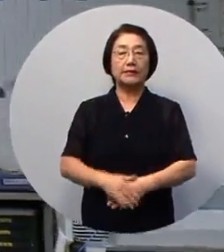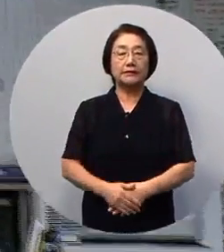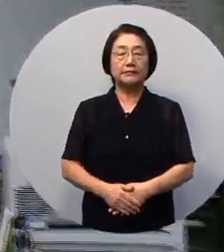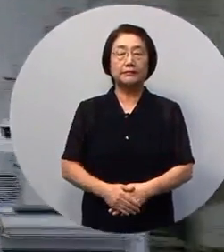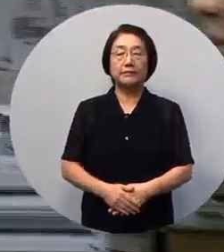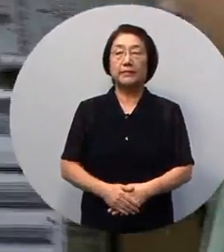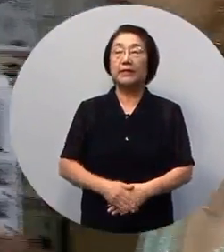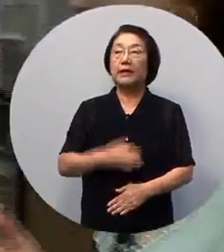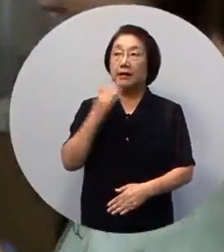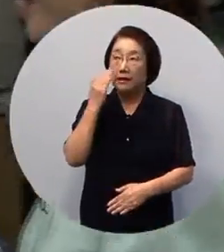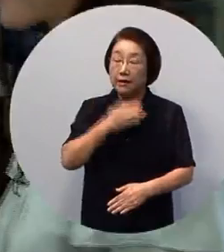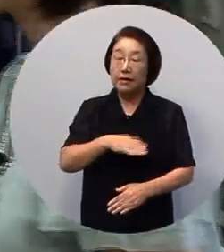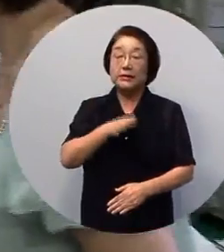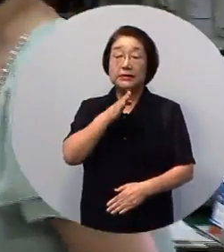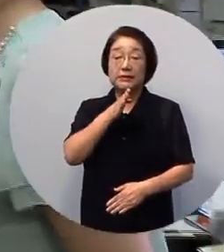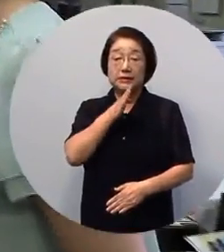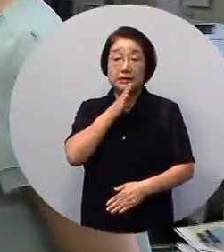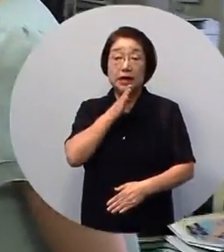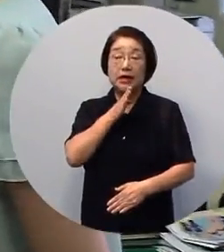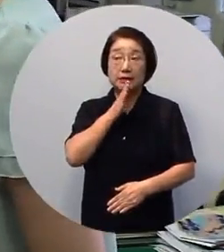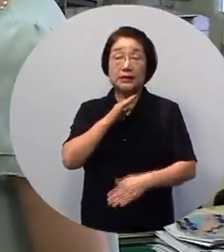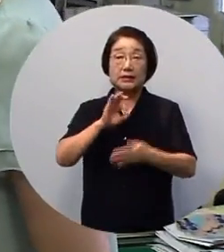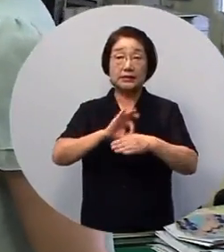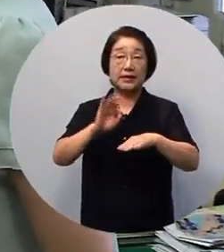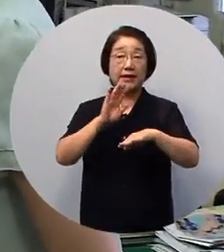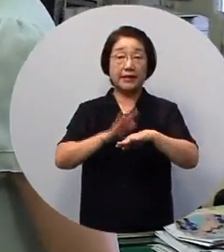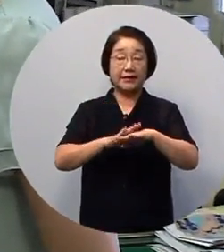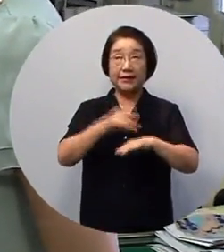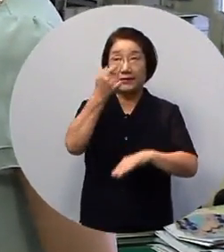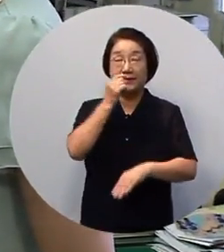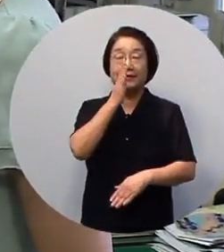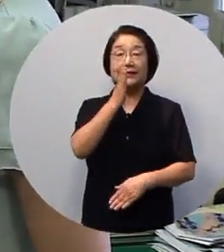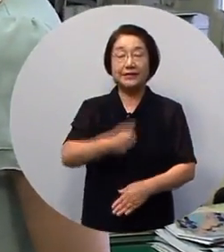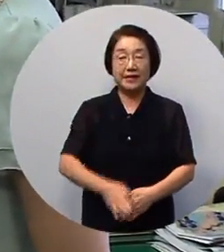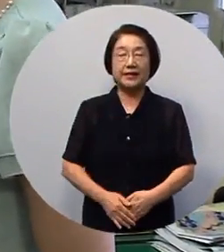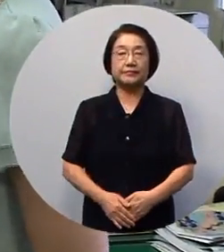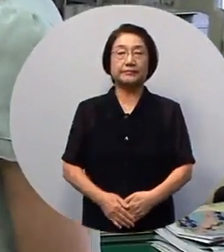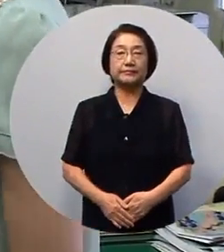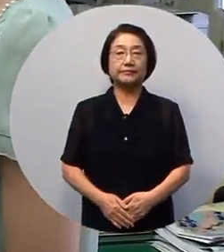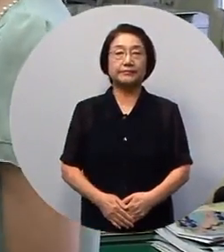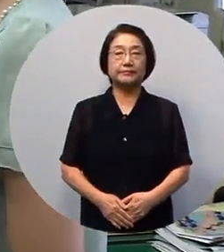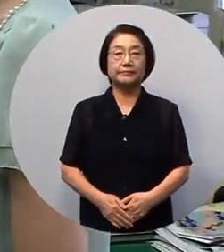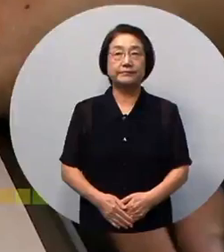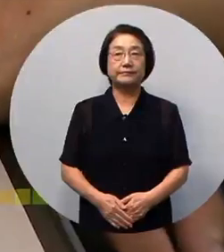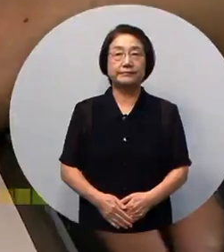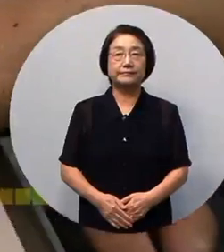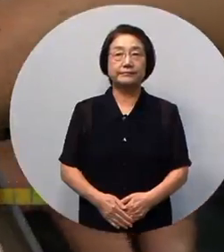うなんですね。実際に使い方の方も教えていただけますか？ はい、わかりました。 はい、